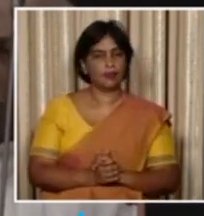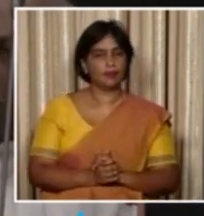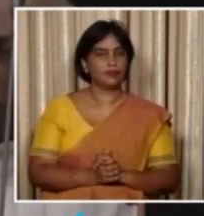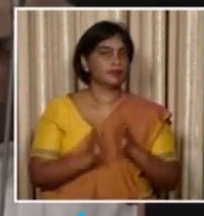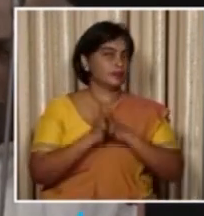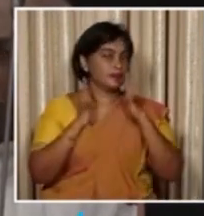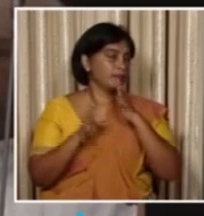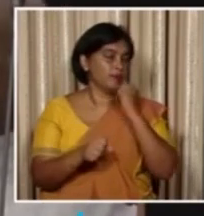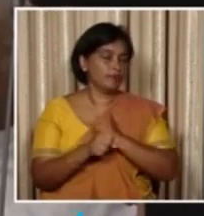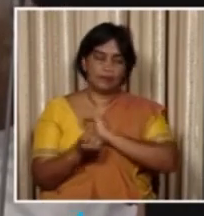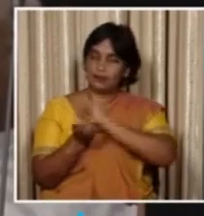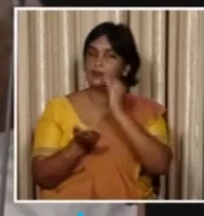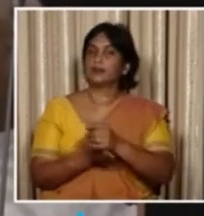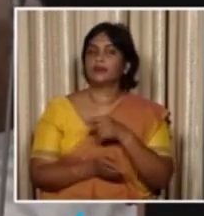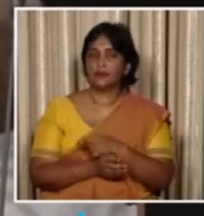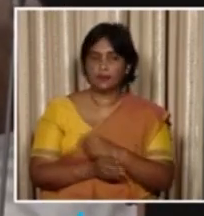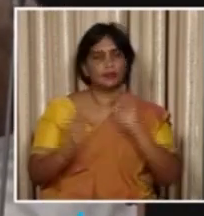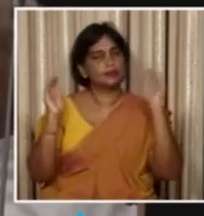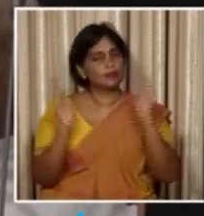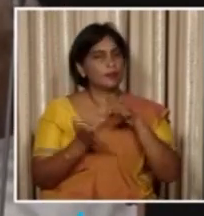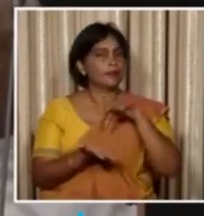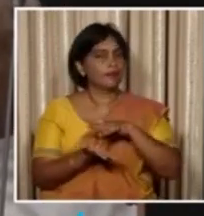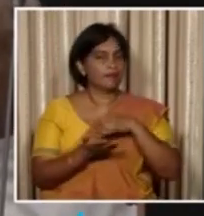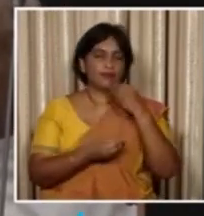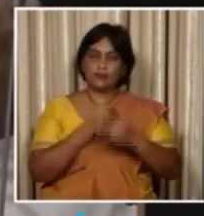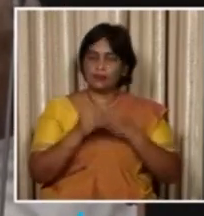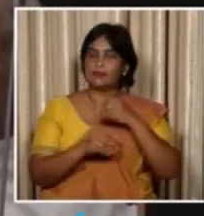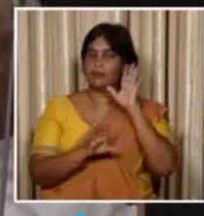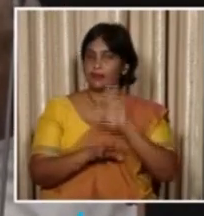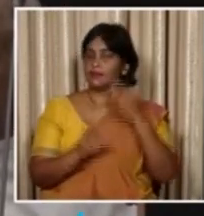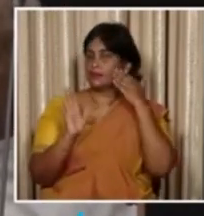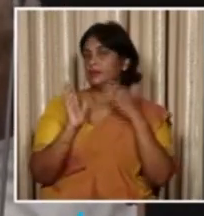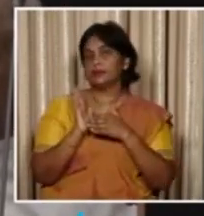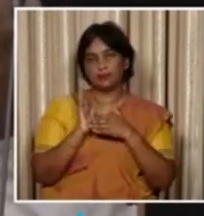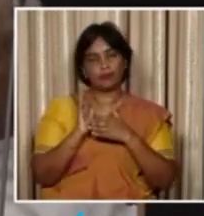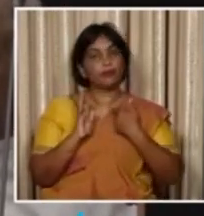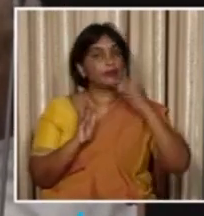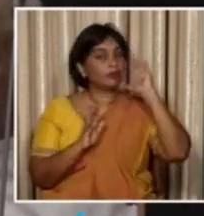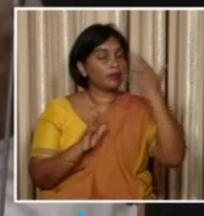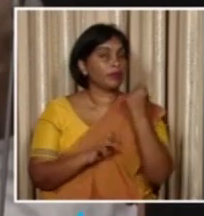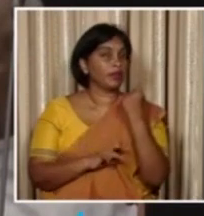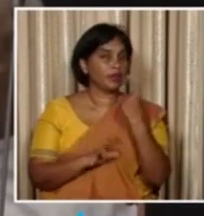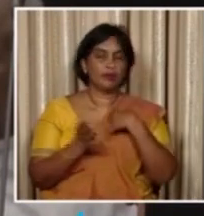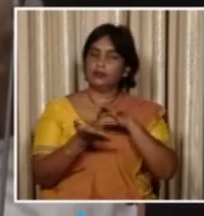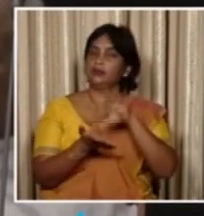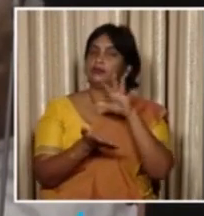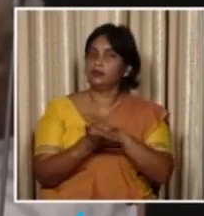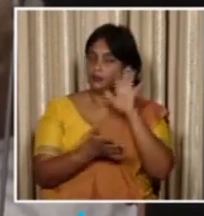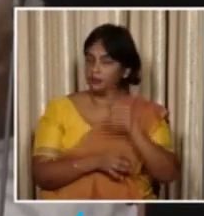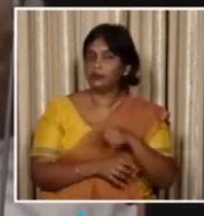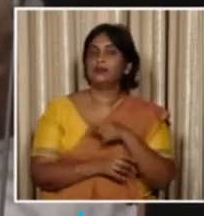මහා භාණ්ඩාගාරය තුළ සුළු හා මධ්‍යම පරිමාණ ව්‍යවසායන් පිළිබඳ විශේෂ ඒකකයක්ද ස්ථාපනය